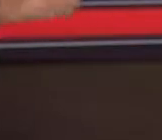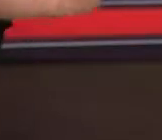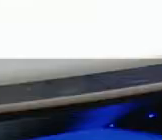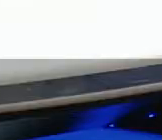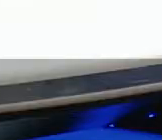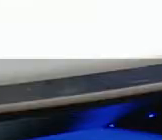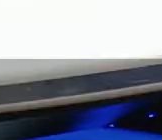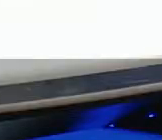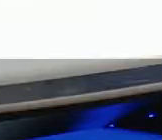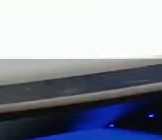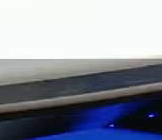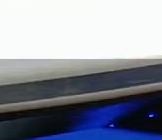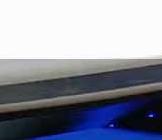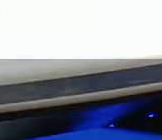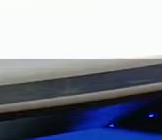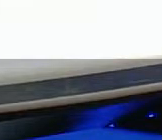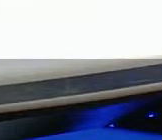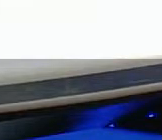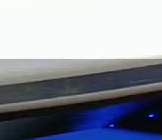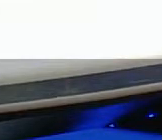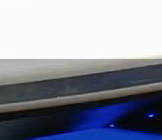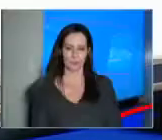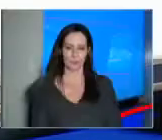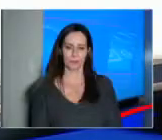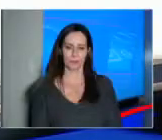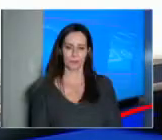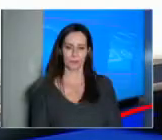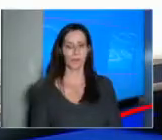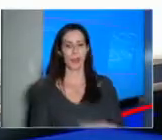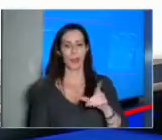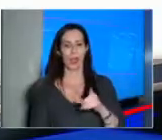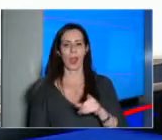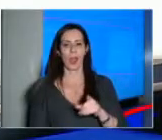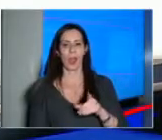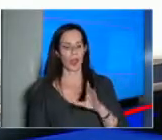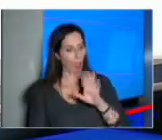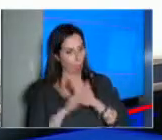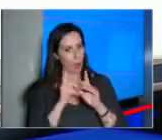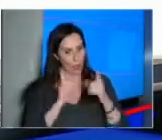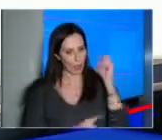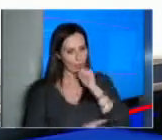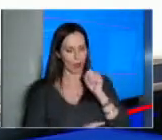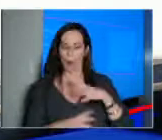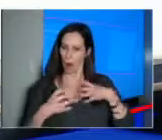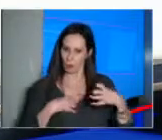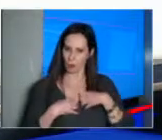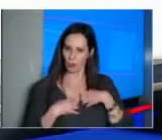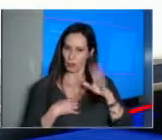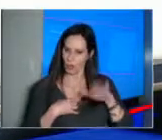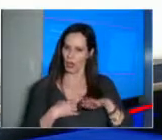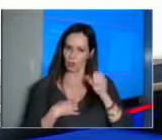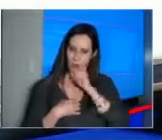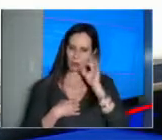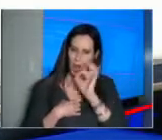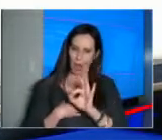ייי, מגניב. רגע, אז תגידי לי, אתם לא עושות רק קאברים, נכון? כמובן שלא. חומר מקורי. חומר מקורי. בהופעות יהיה חומר מקורי